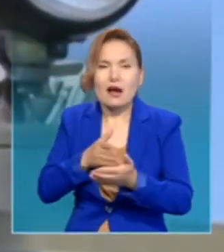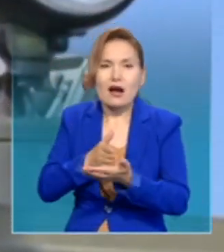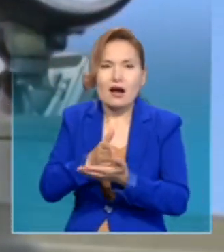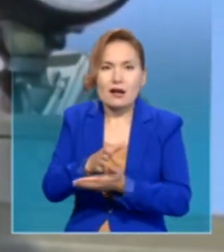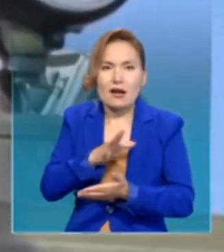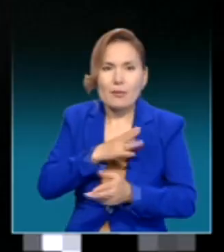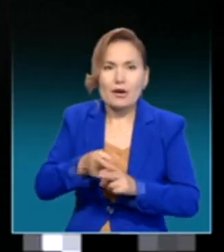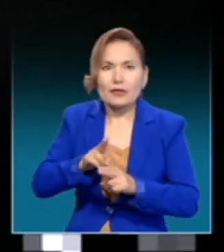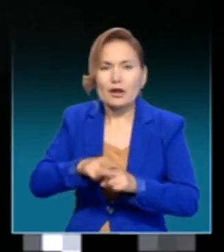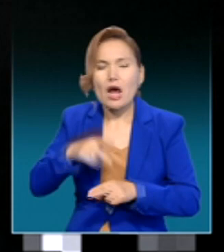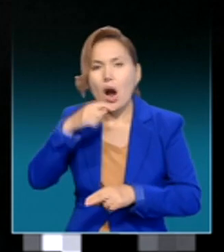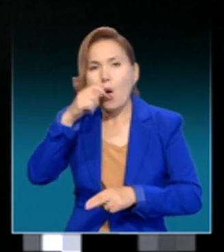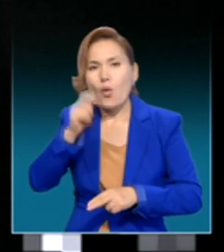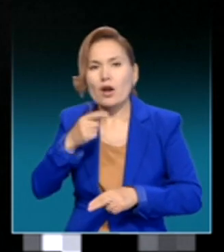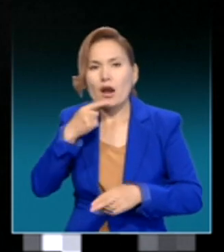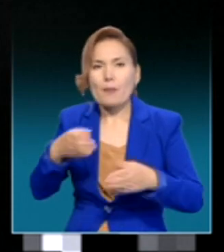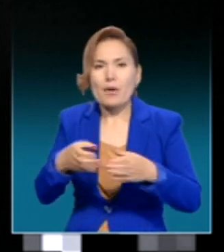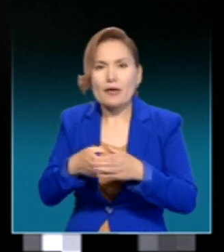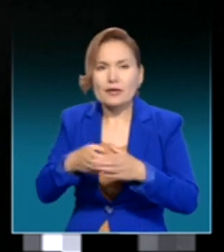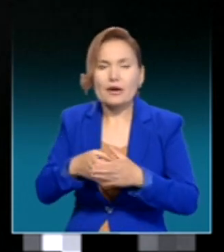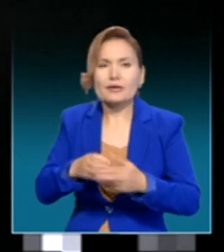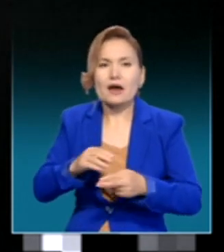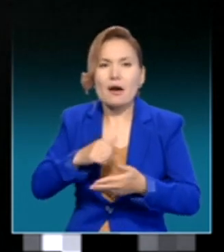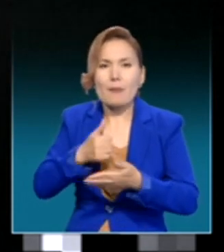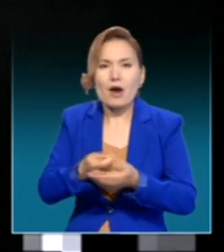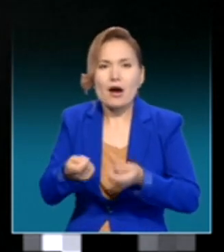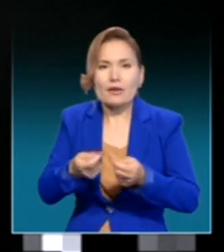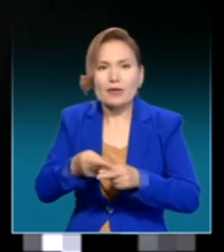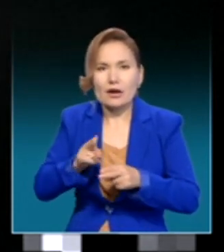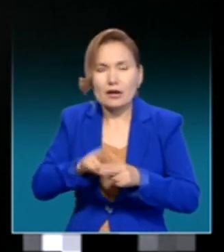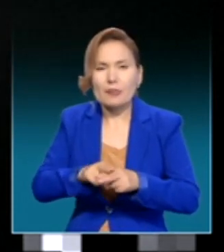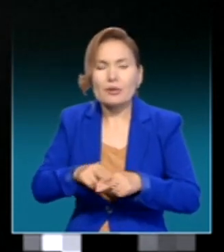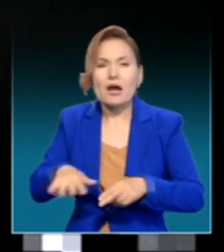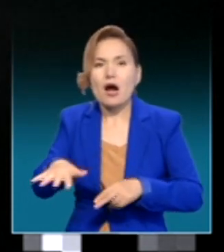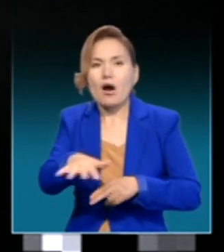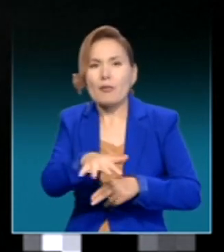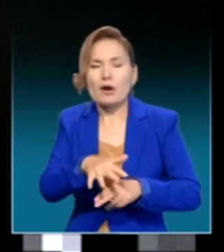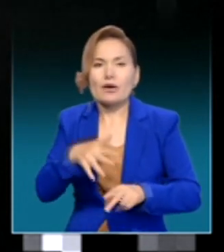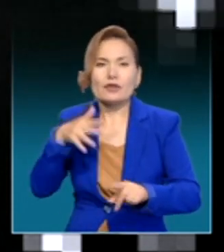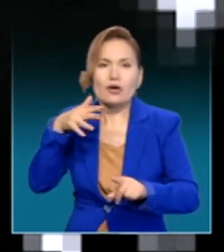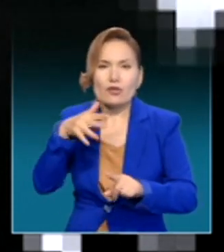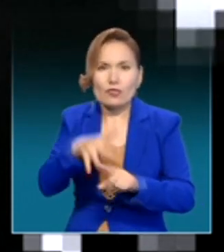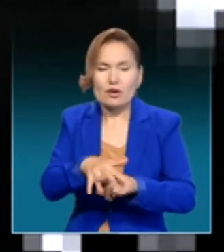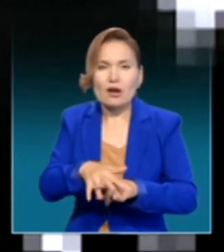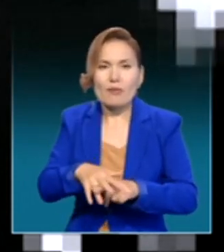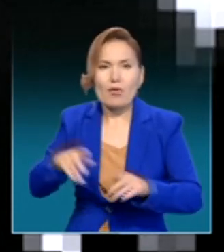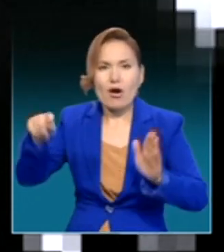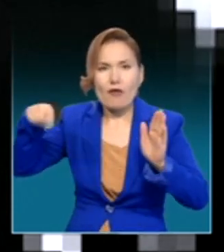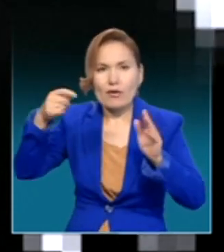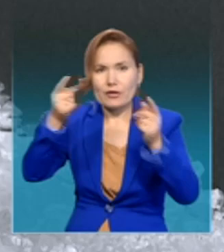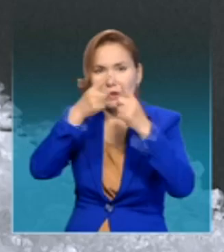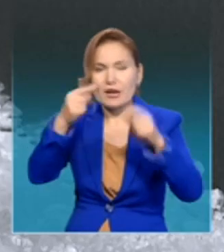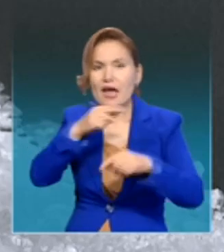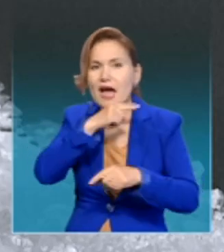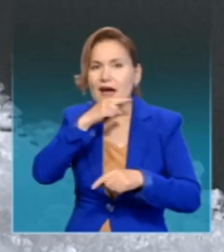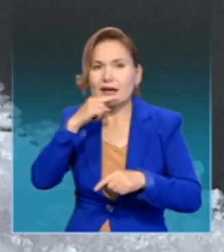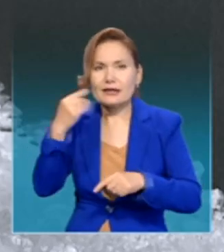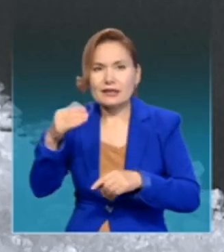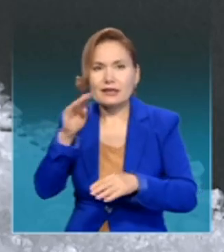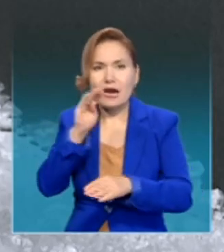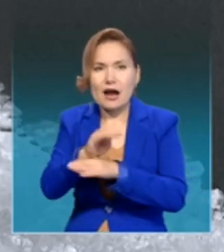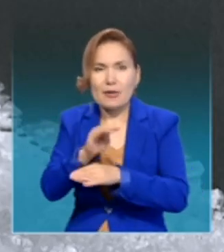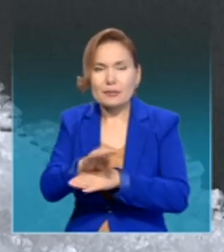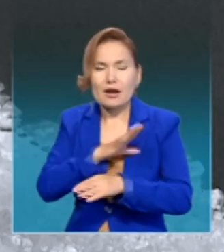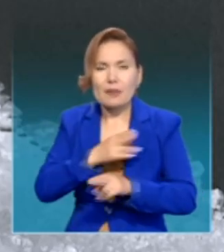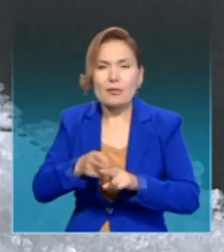өтірігі белгісіз. Украина қарулы күштерінің бас штабы Змеиный аралы шабуылға ұшырағаны туралы видео жариялап Ресейді айыптады.